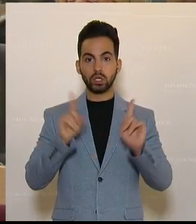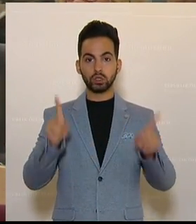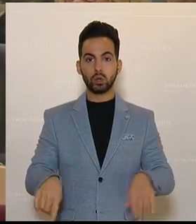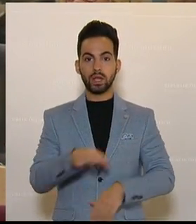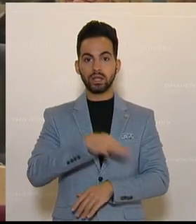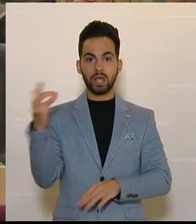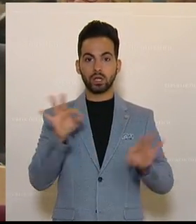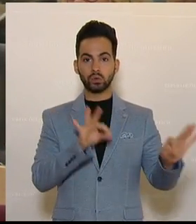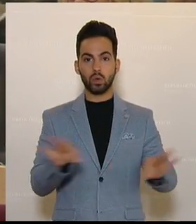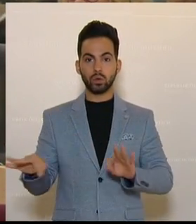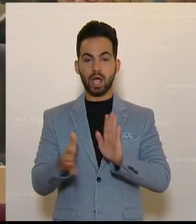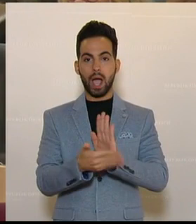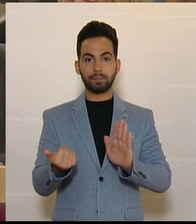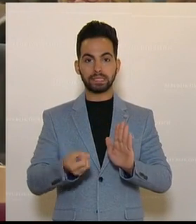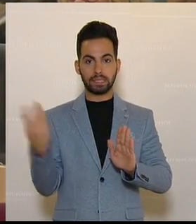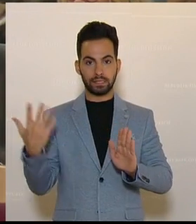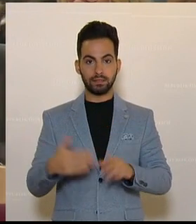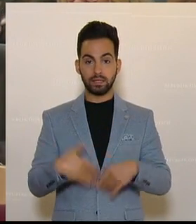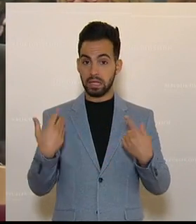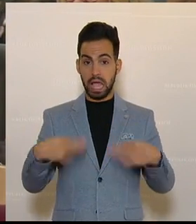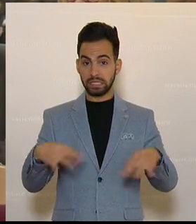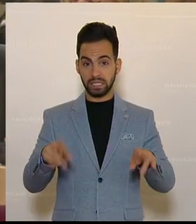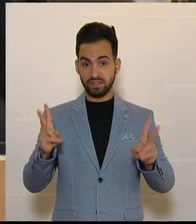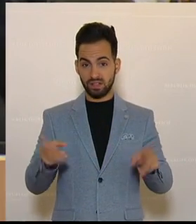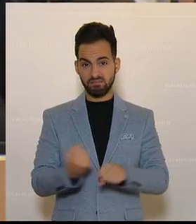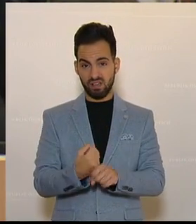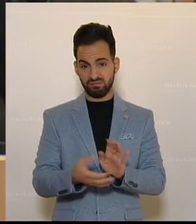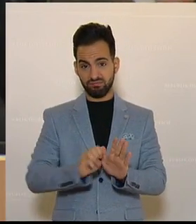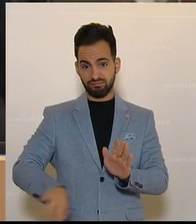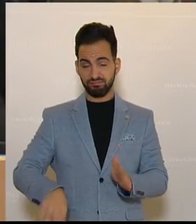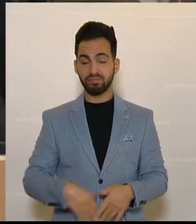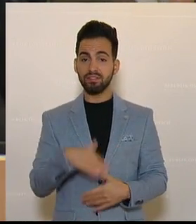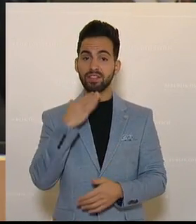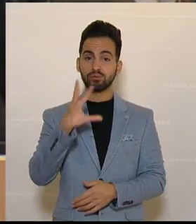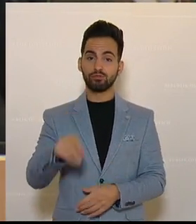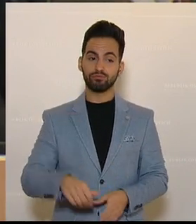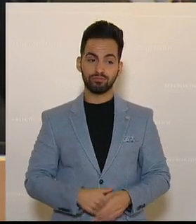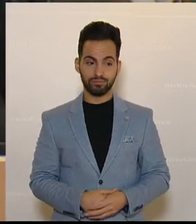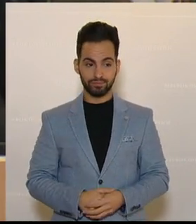Tagesordnung abzusetzen. Das ist das Einzige, was man mit diesem tun soll. Dankeschön.